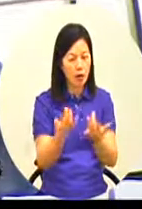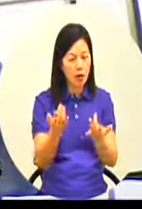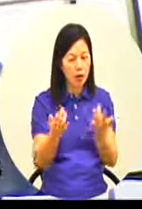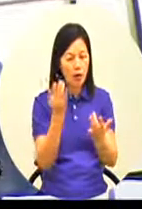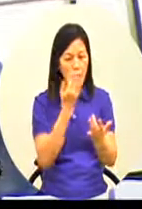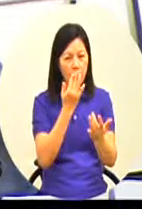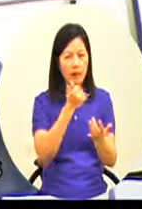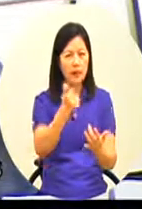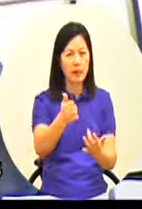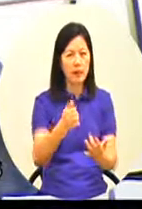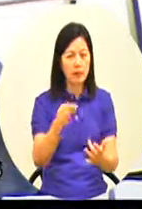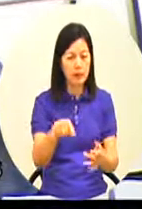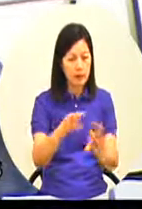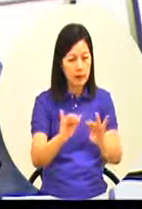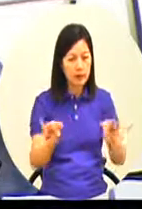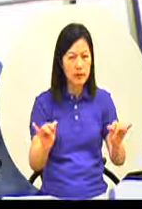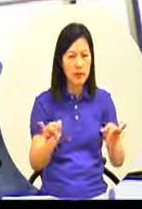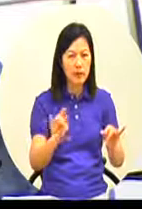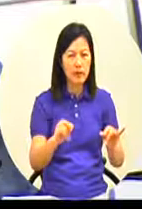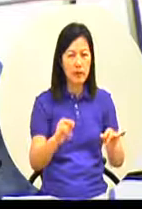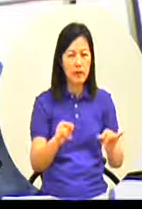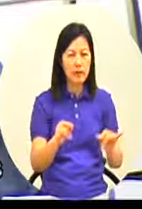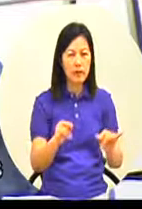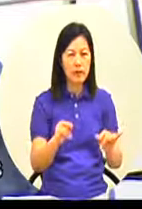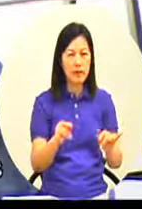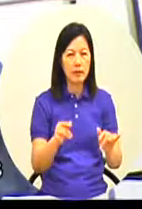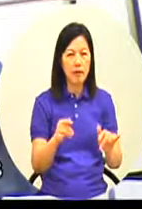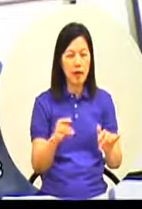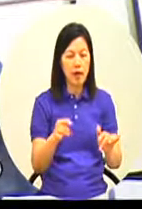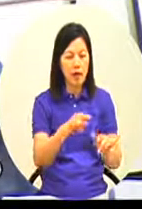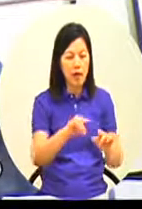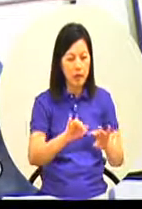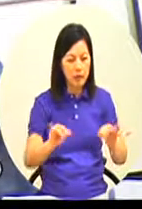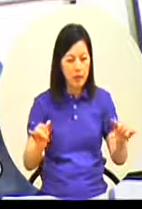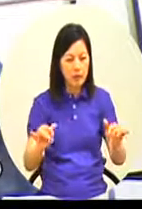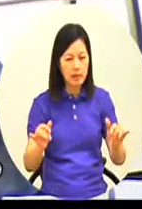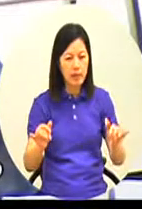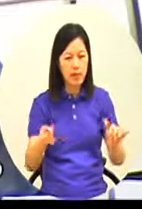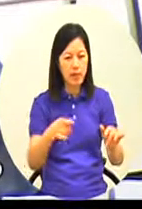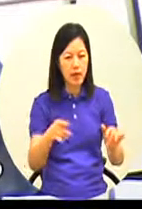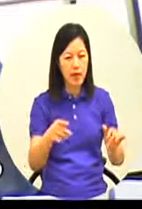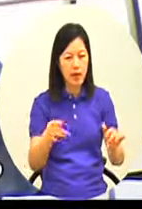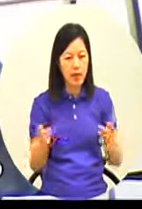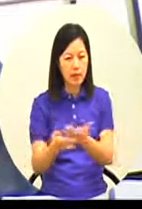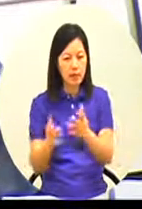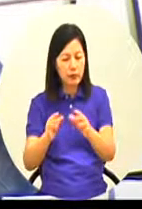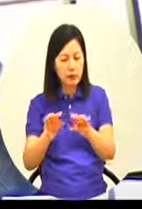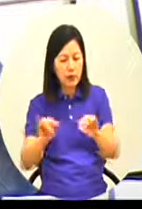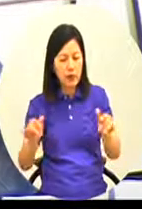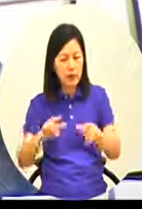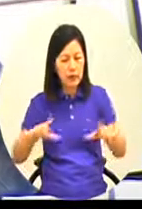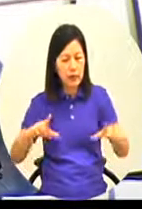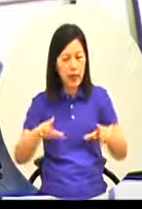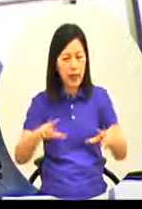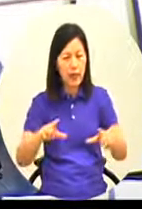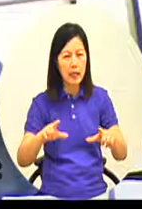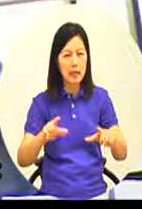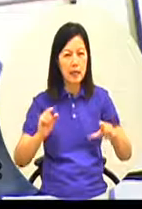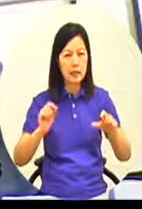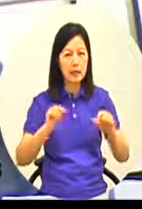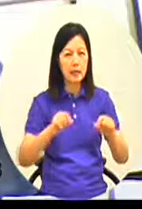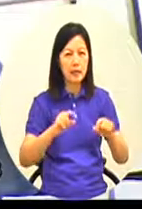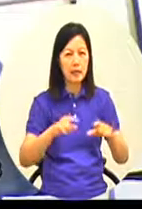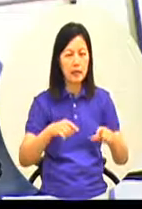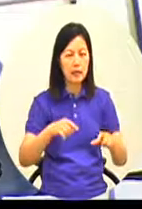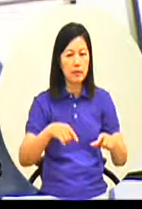那这一块地呢，腹地也蛮大的。那也有很多乡亲呢一直在反映呢，这体健设施都做